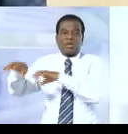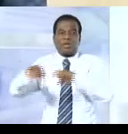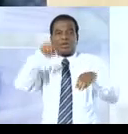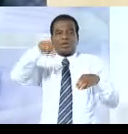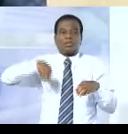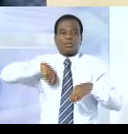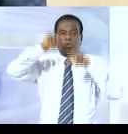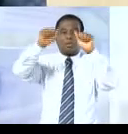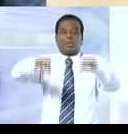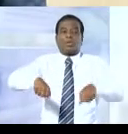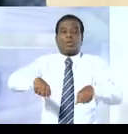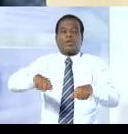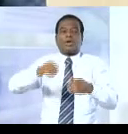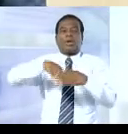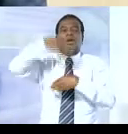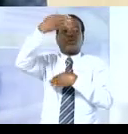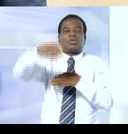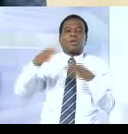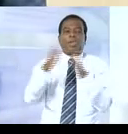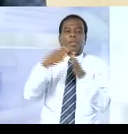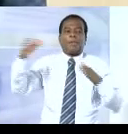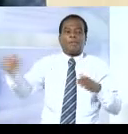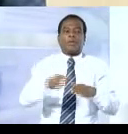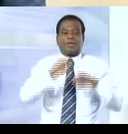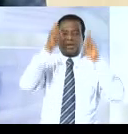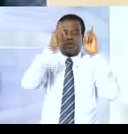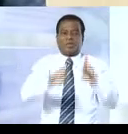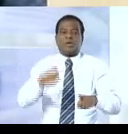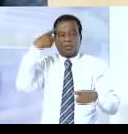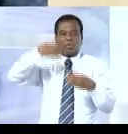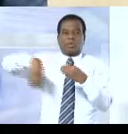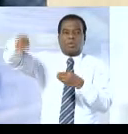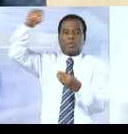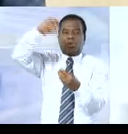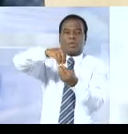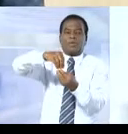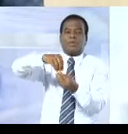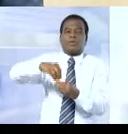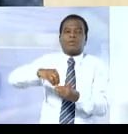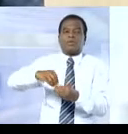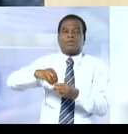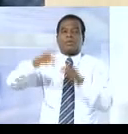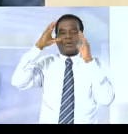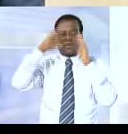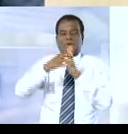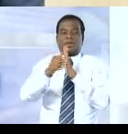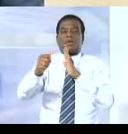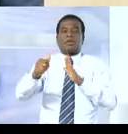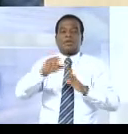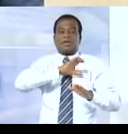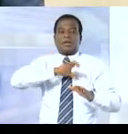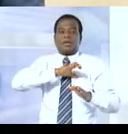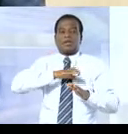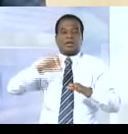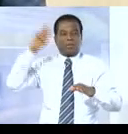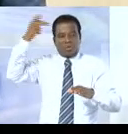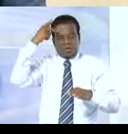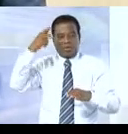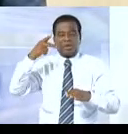puissions, à la prochaine réunion, prendre des décisions pour renforcer le caractère politique du Conseil de